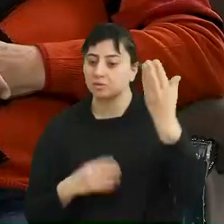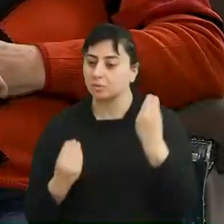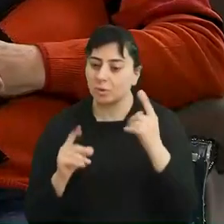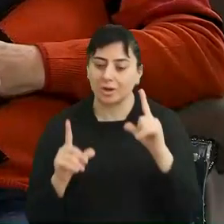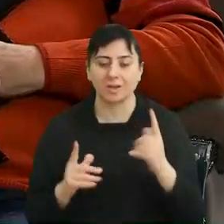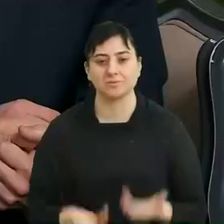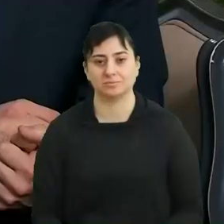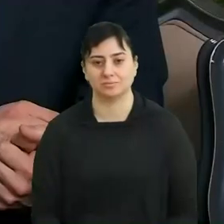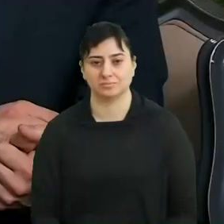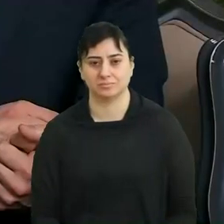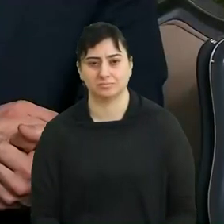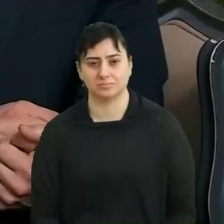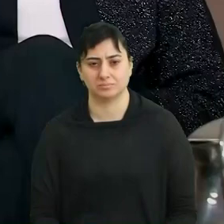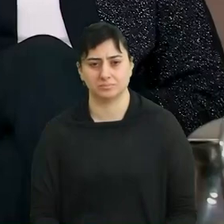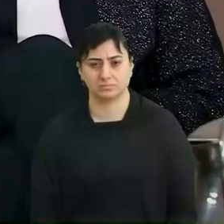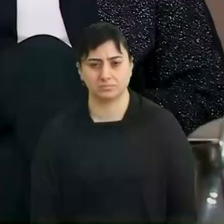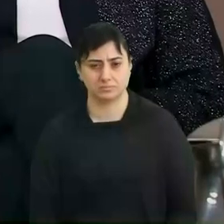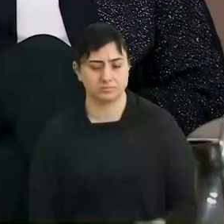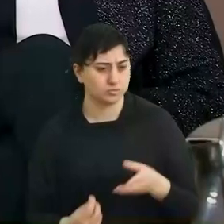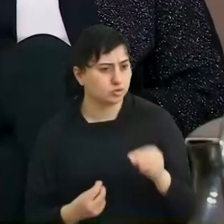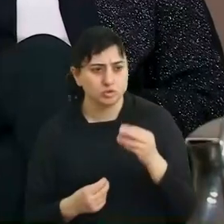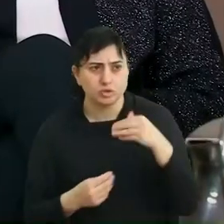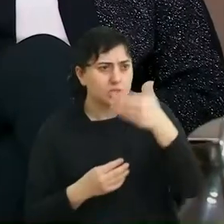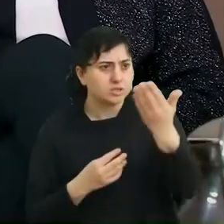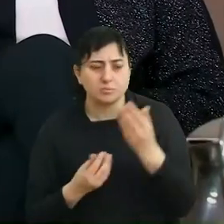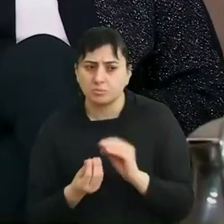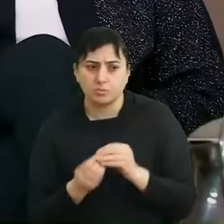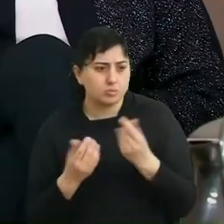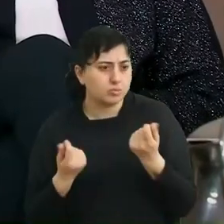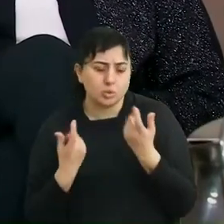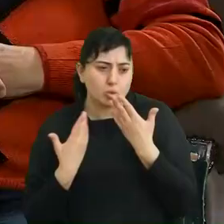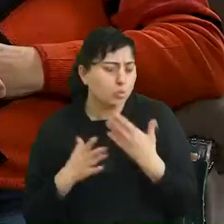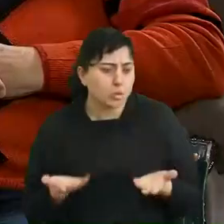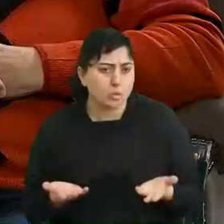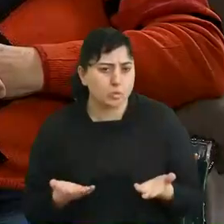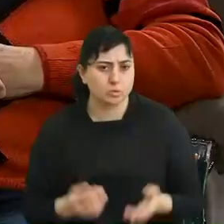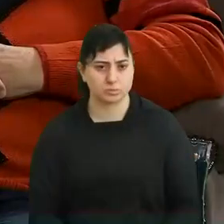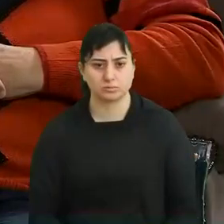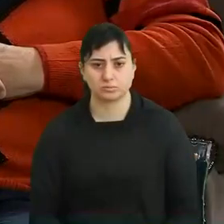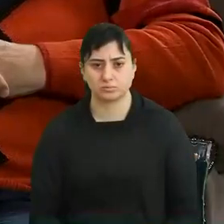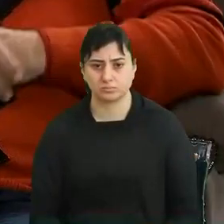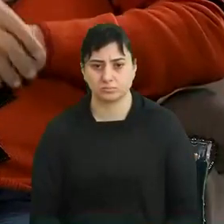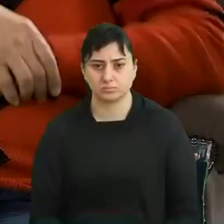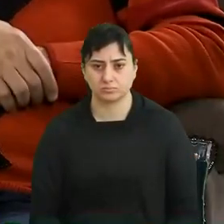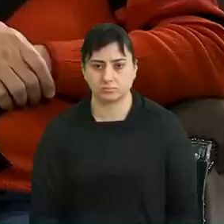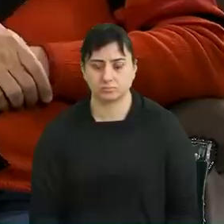garanti altında olacak. Torunumuzun zaten geleceği garanti altında Badire Hanımcığım.